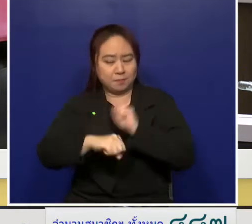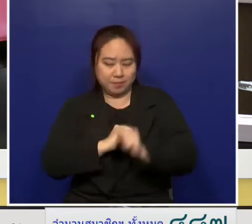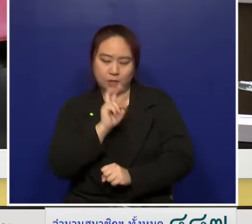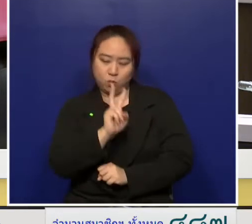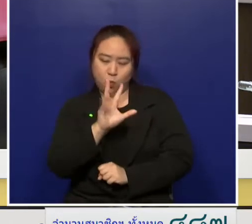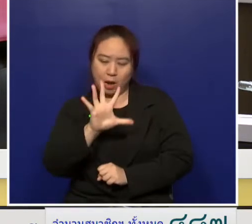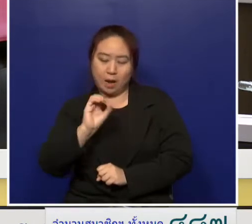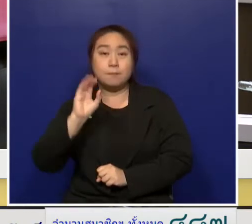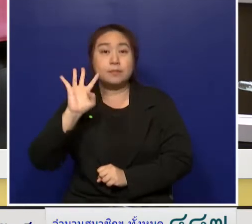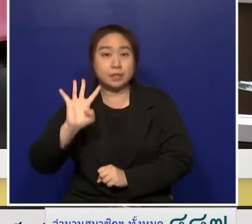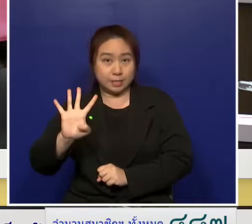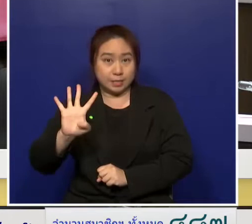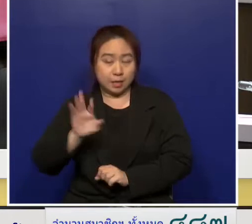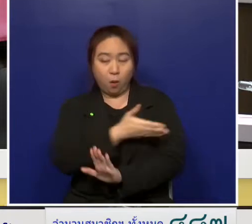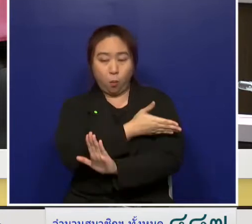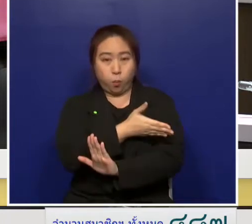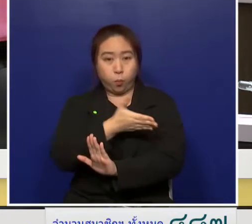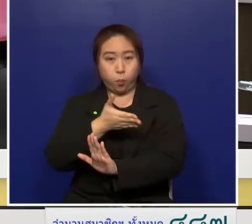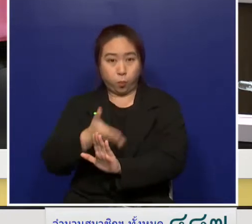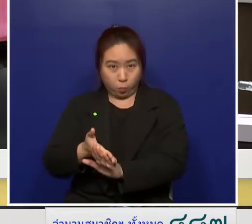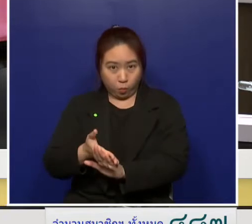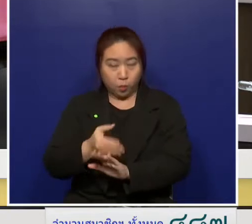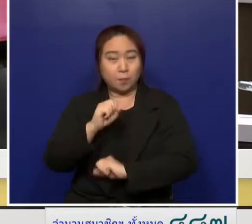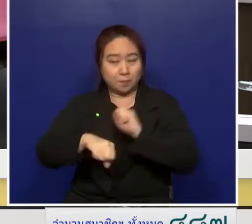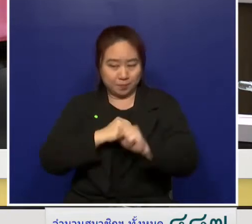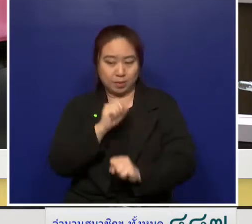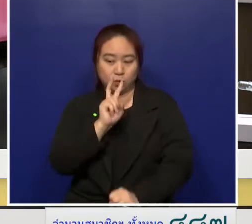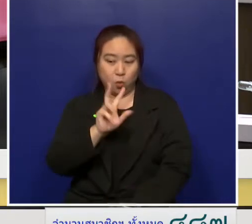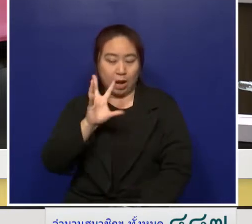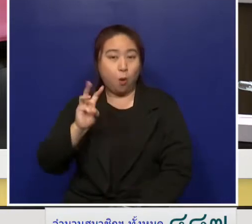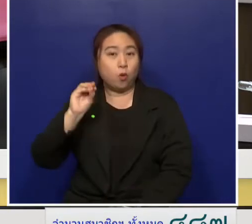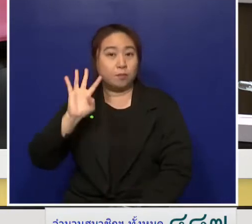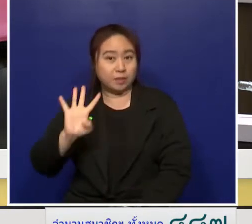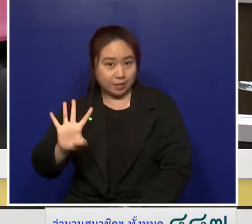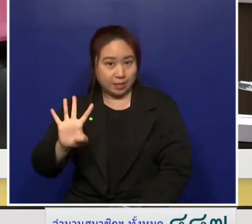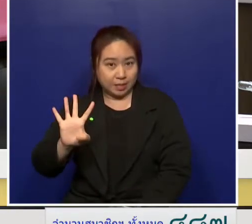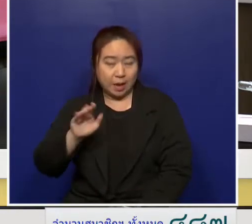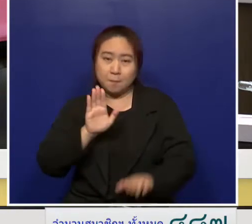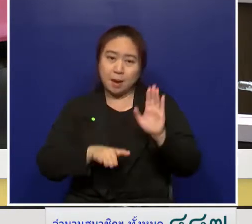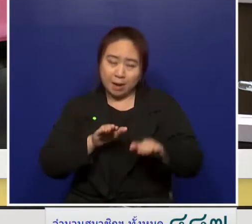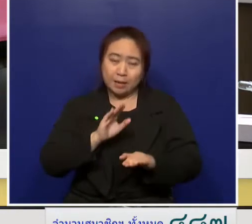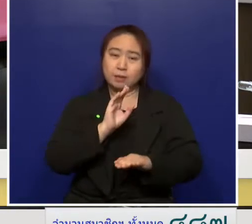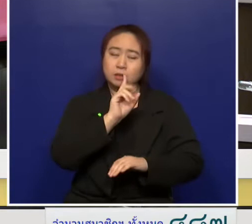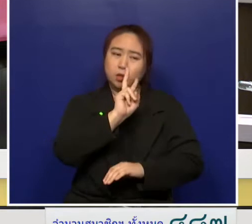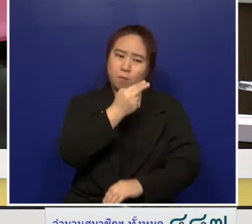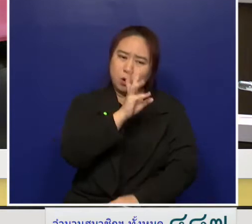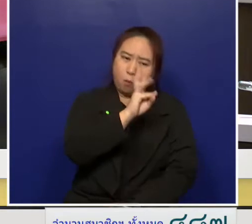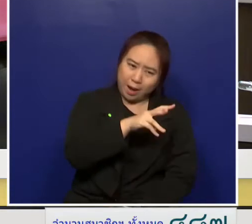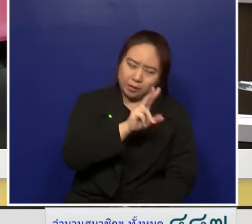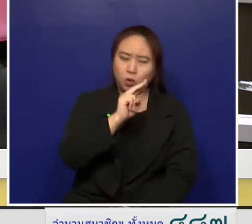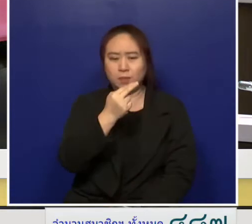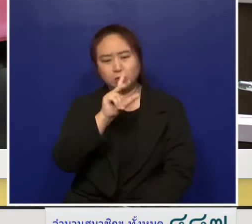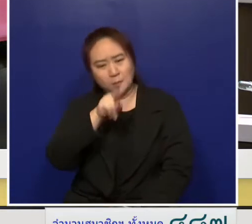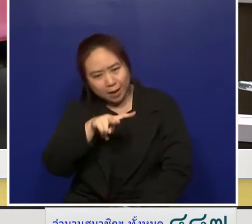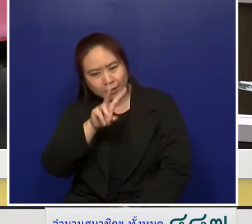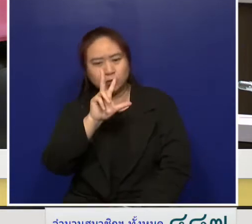จนถง 2564 เฉลี่ยแล้ว 26,000222, 23, 24,